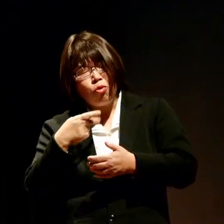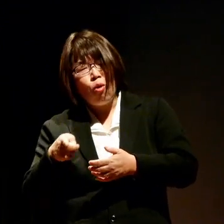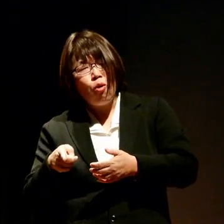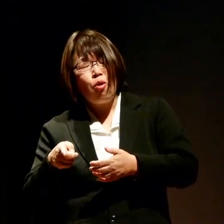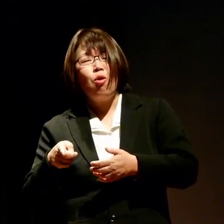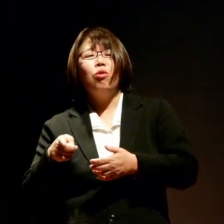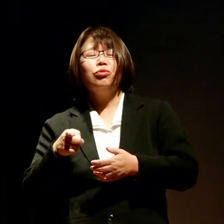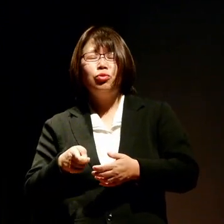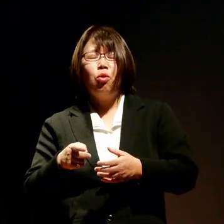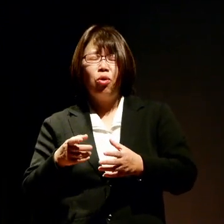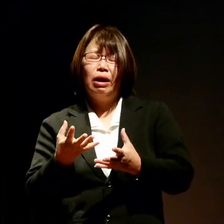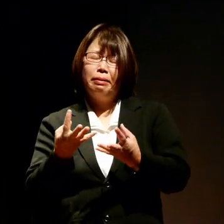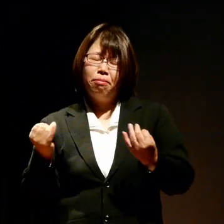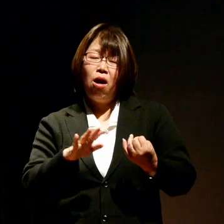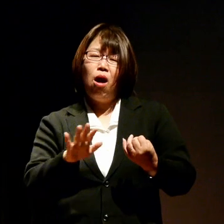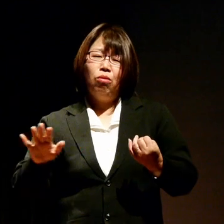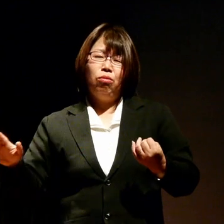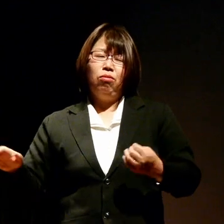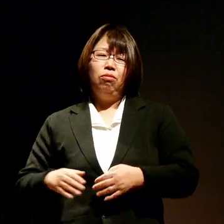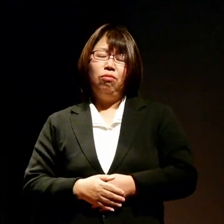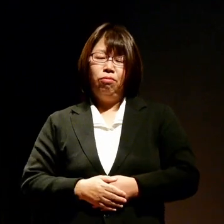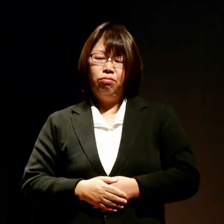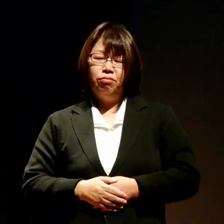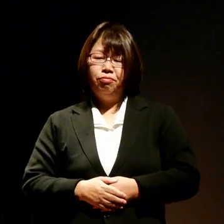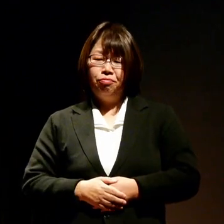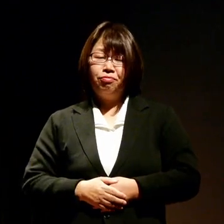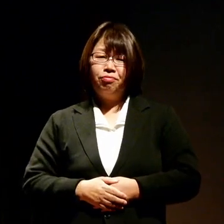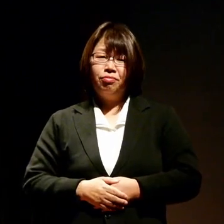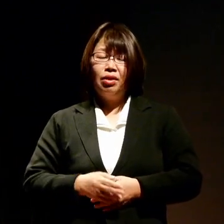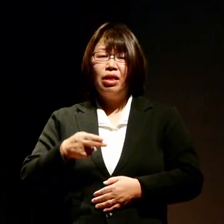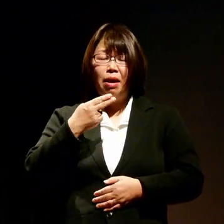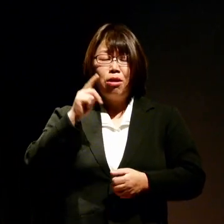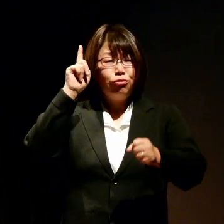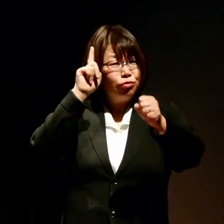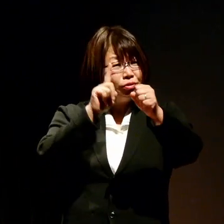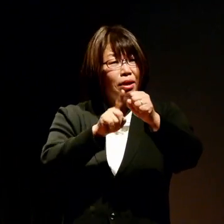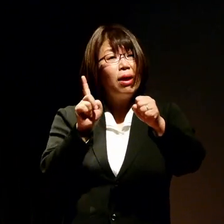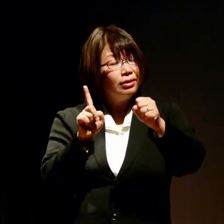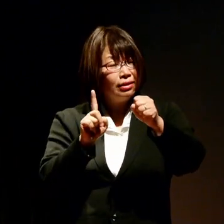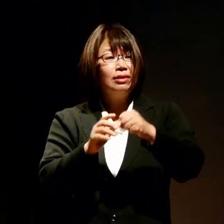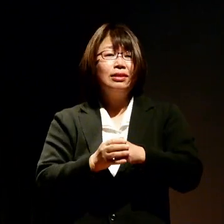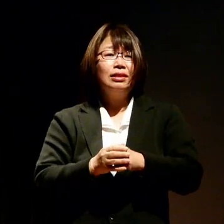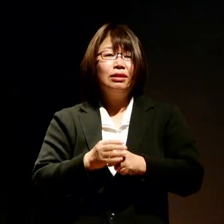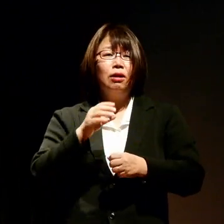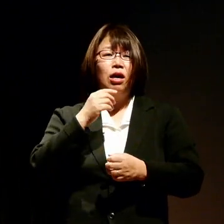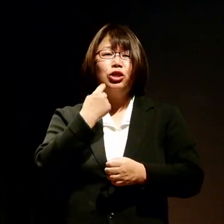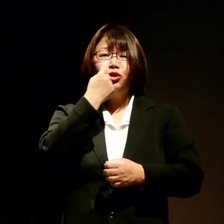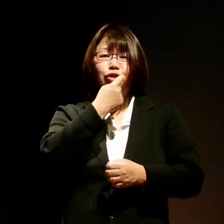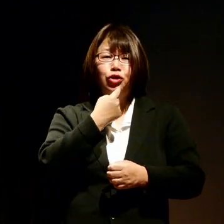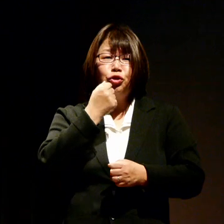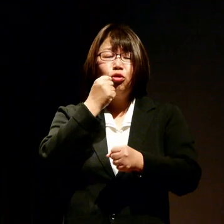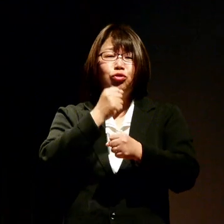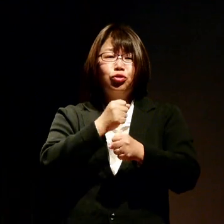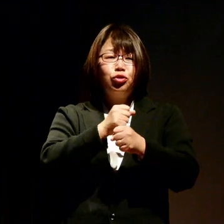ういったものがあふれています。そして食べるために、口を作るための